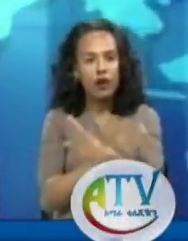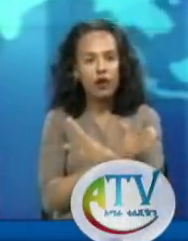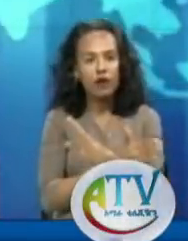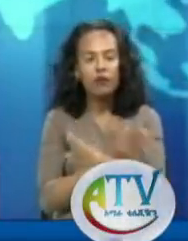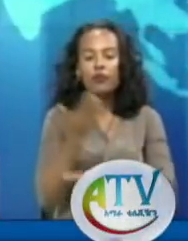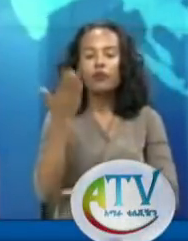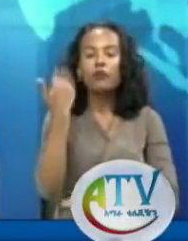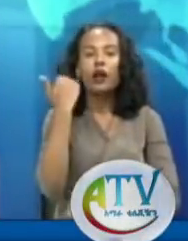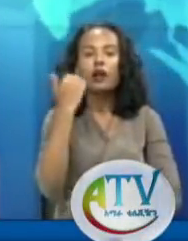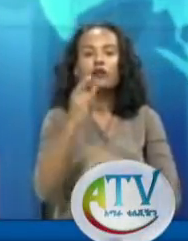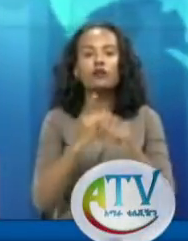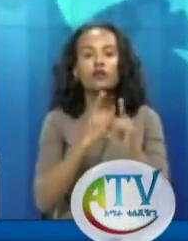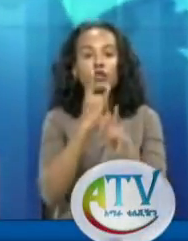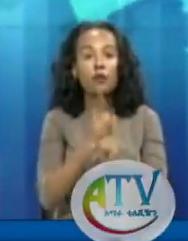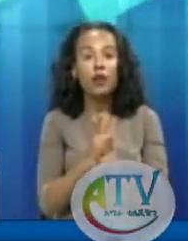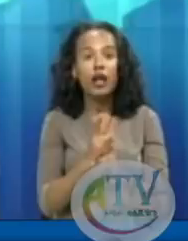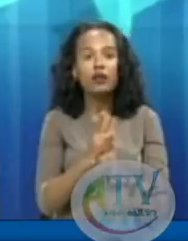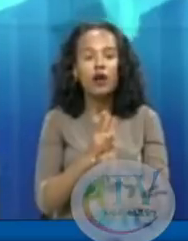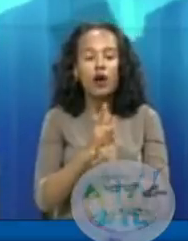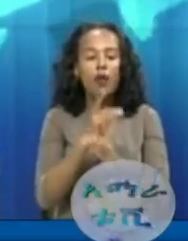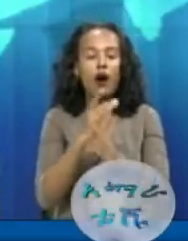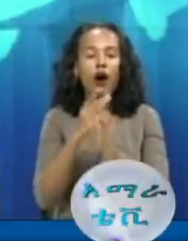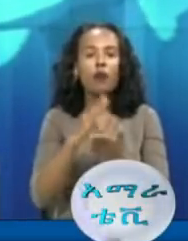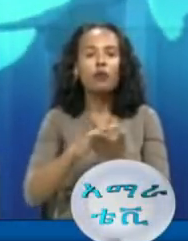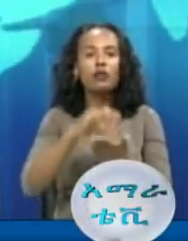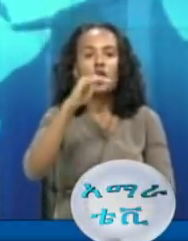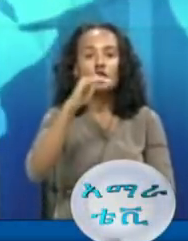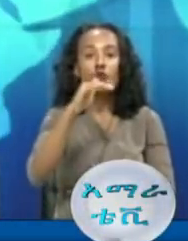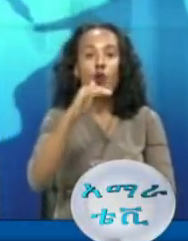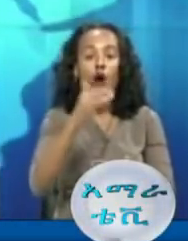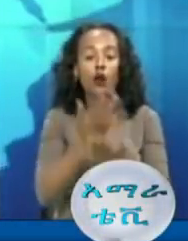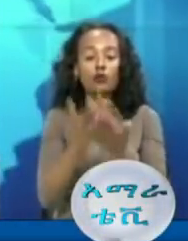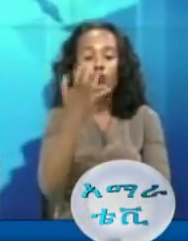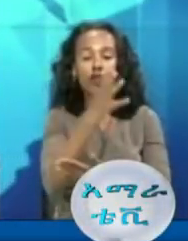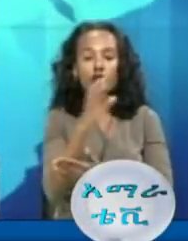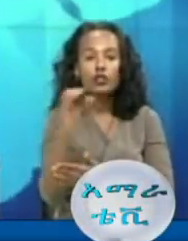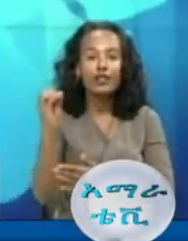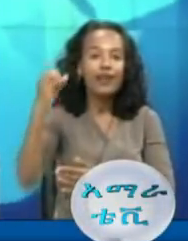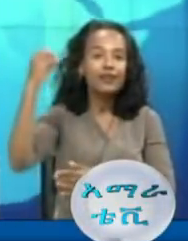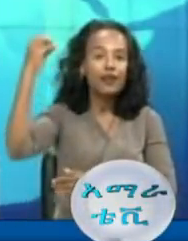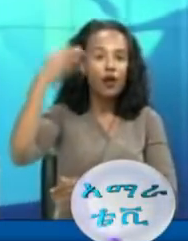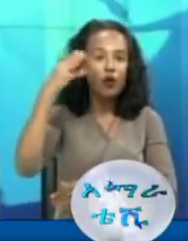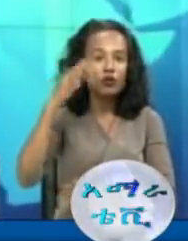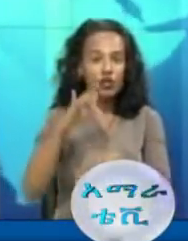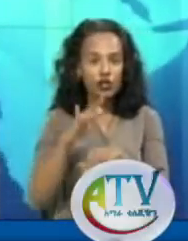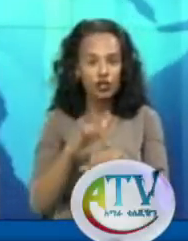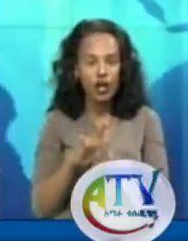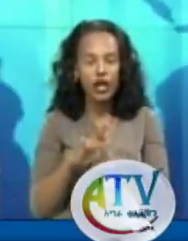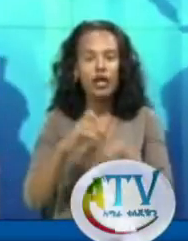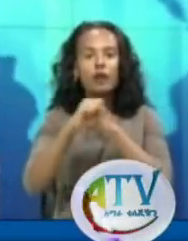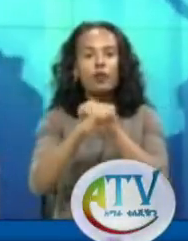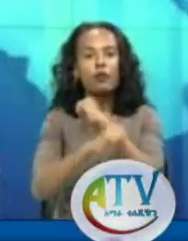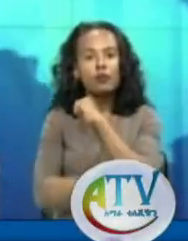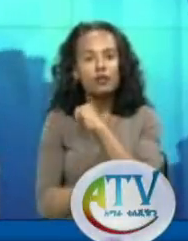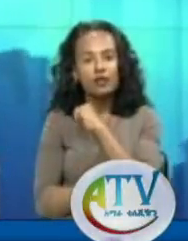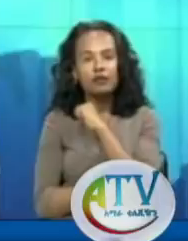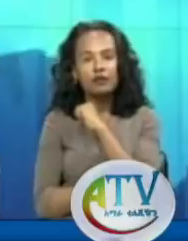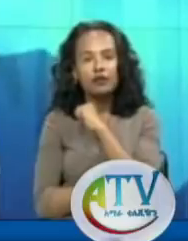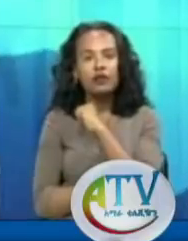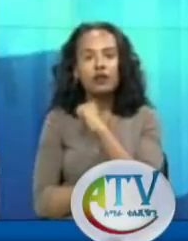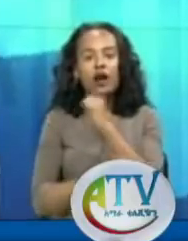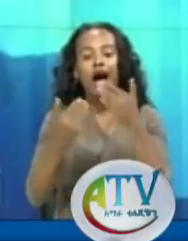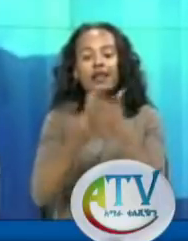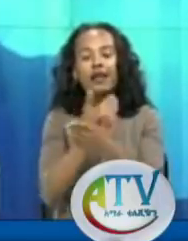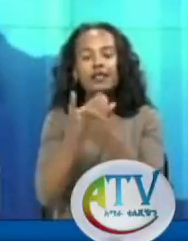ባለፉት ዘመናት ባካበትናቸው ሀብቶቻችንና ጸጋዎቻችን ላይ በመመስረት